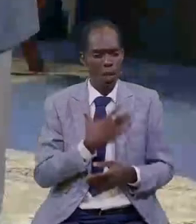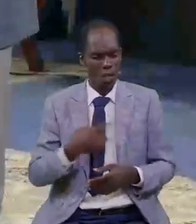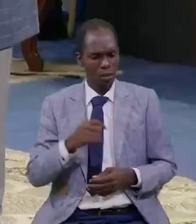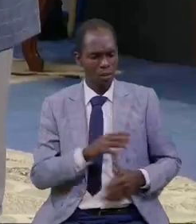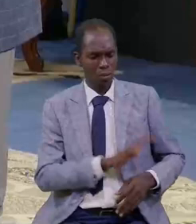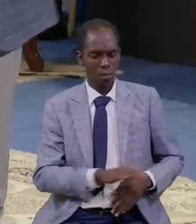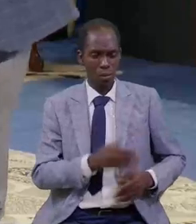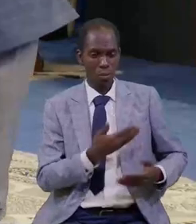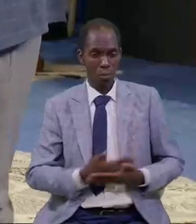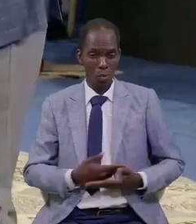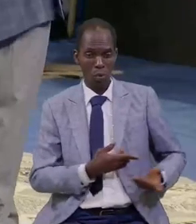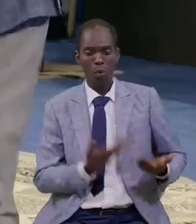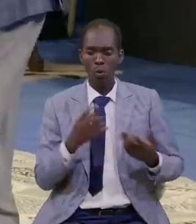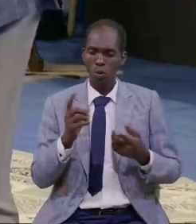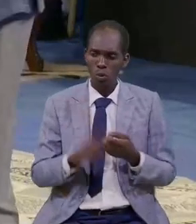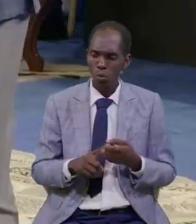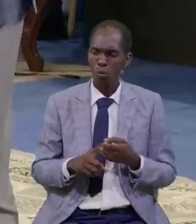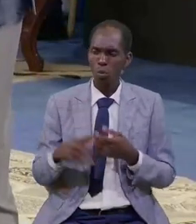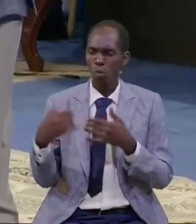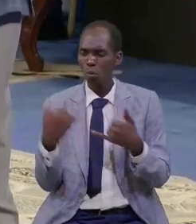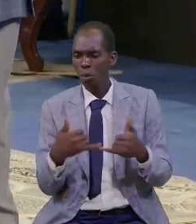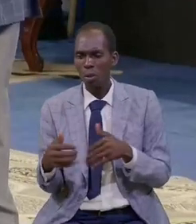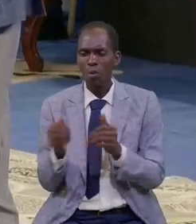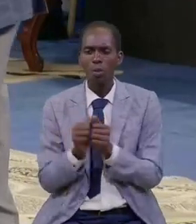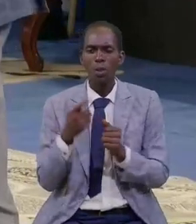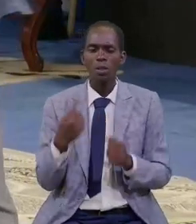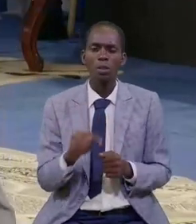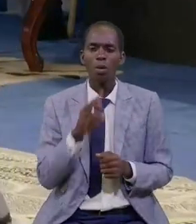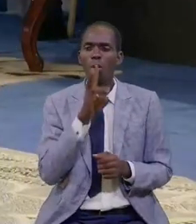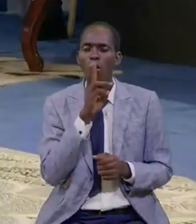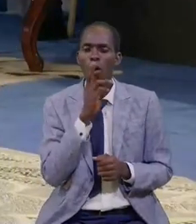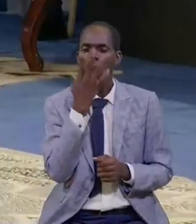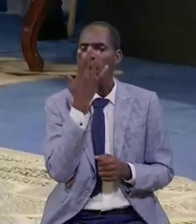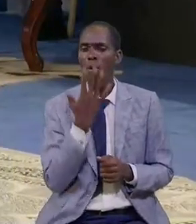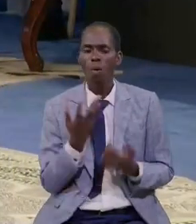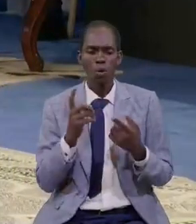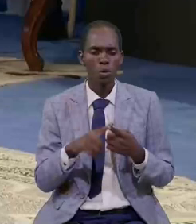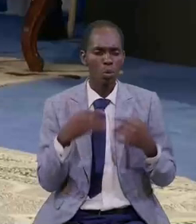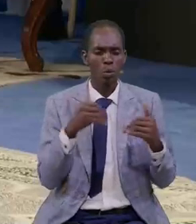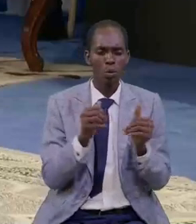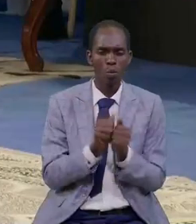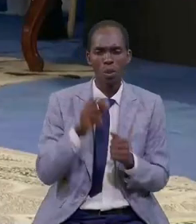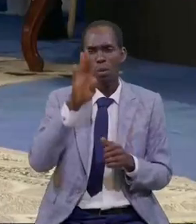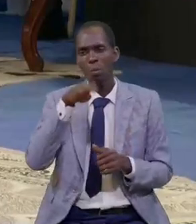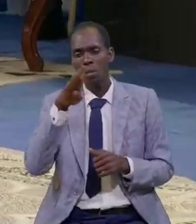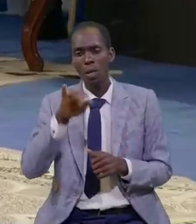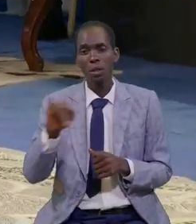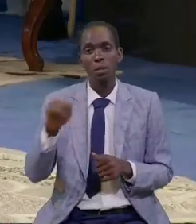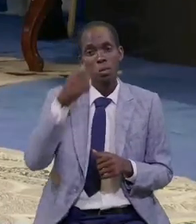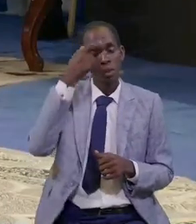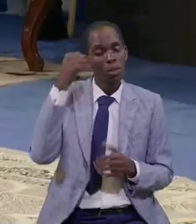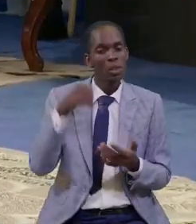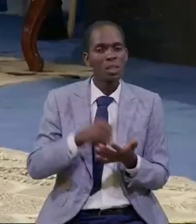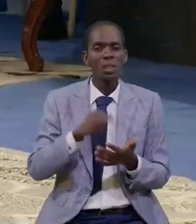jouer avec les couleurs il veut jouer avec les brosses parce que c'est créé